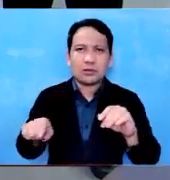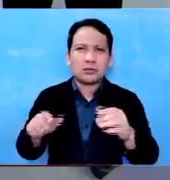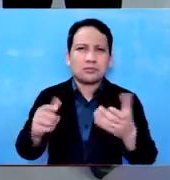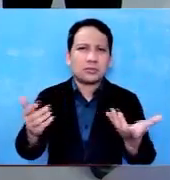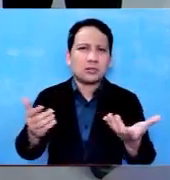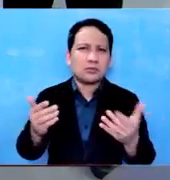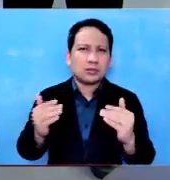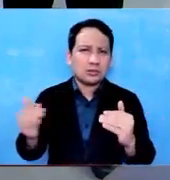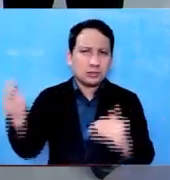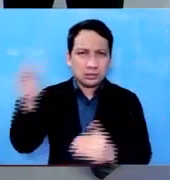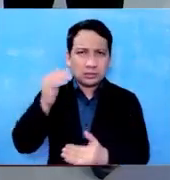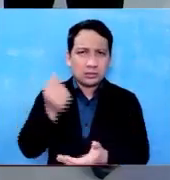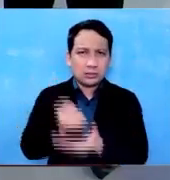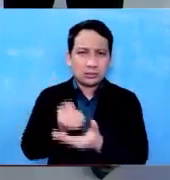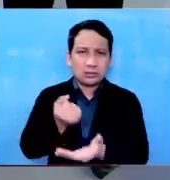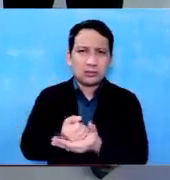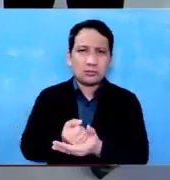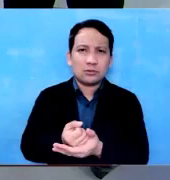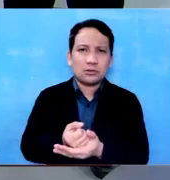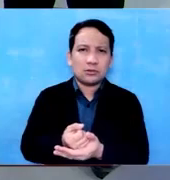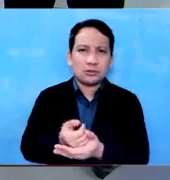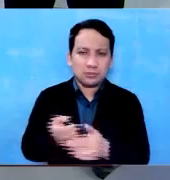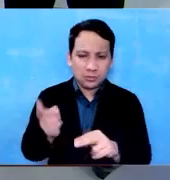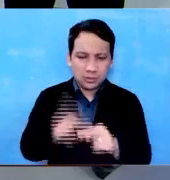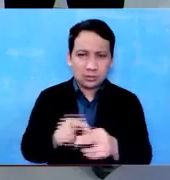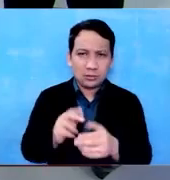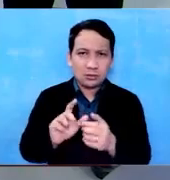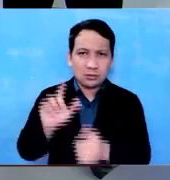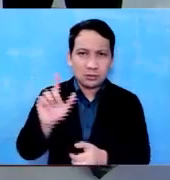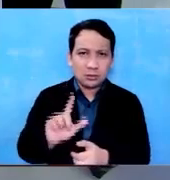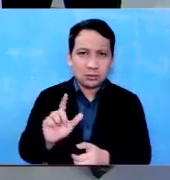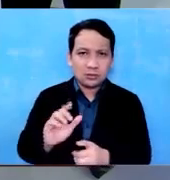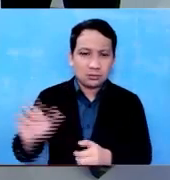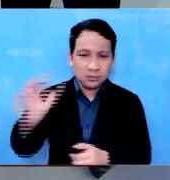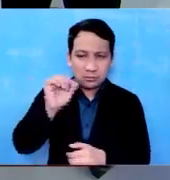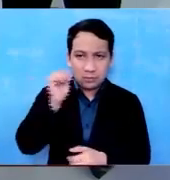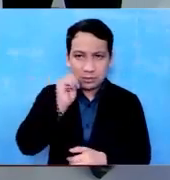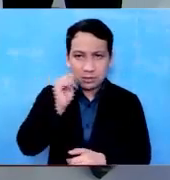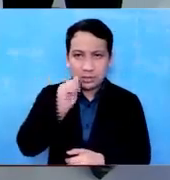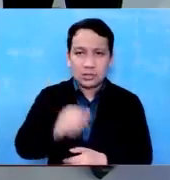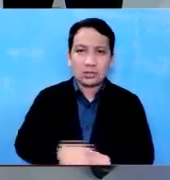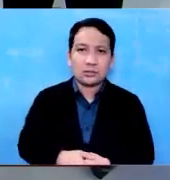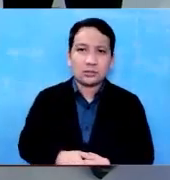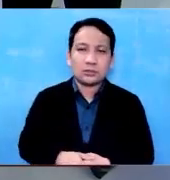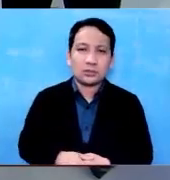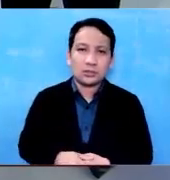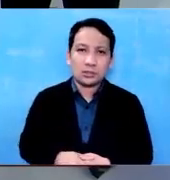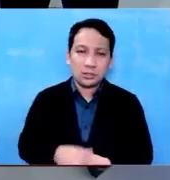ang sahod, lamang daw ang babae. Sa bracket na yan, ang arawang kita ng mga babae